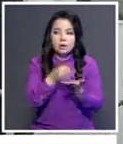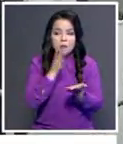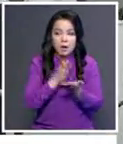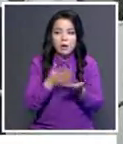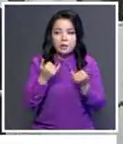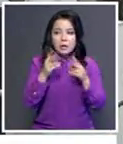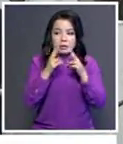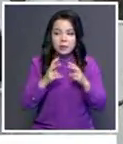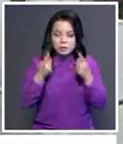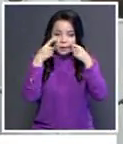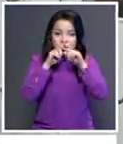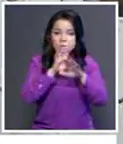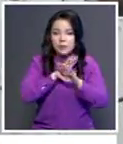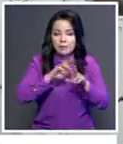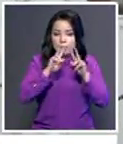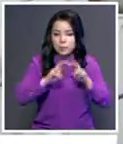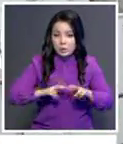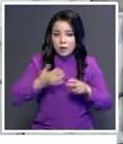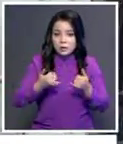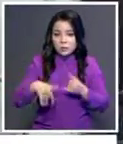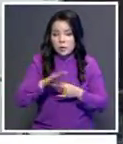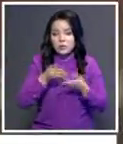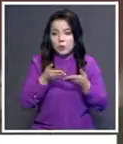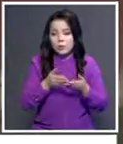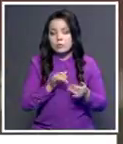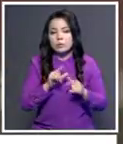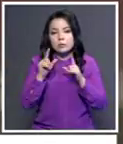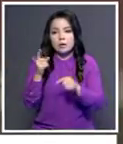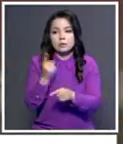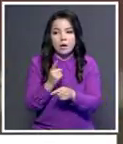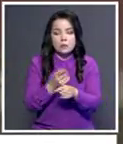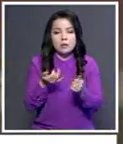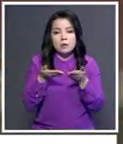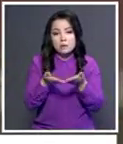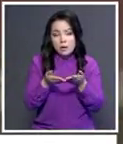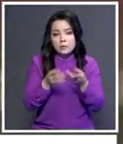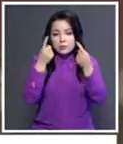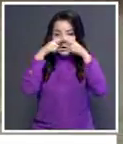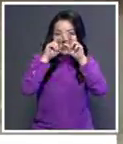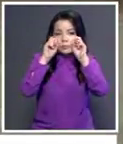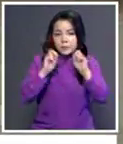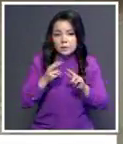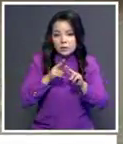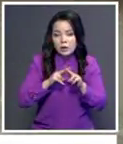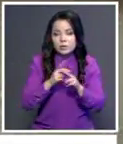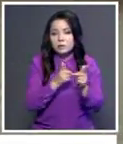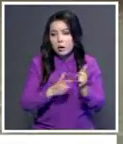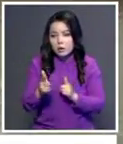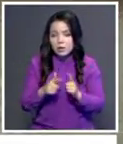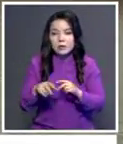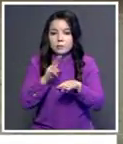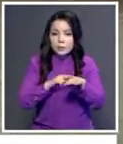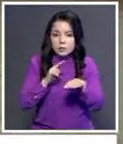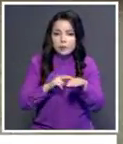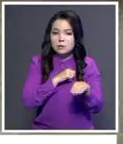бұрын техникалық байқаудан өтпейінше бірде бір су көлігі орнынан қозғалмайтын. Енді кемені техникалық күйін, экипаждың рейске дайындығын